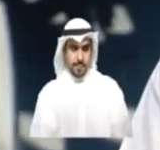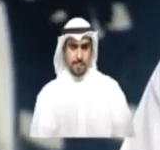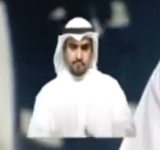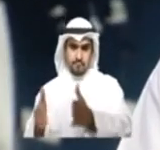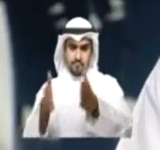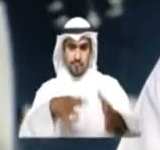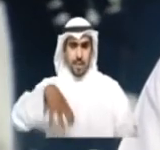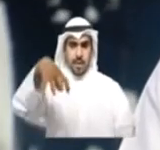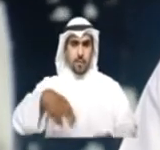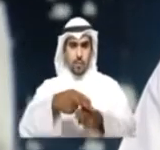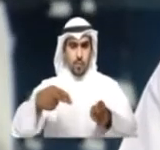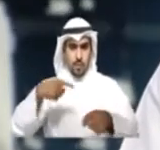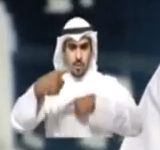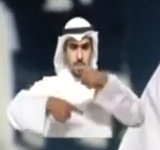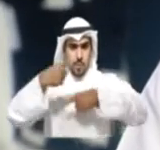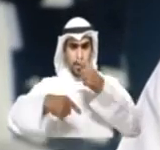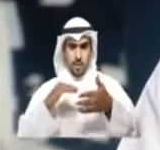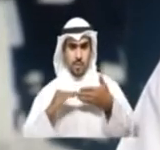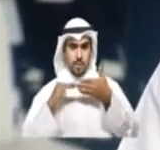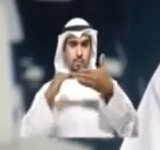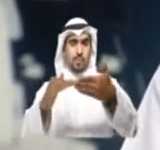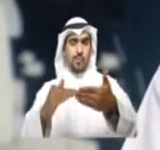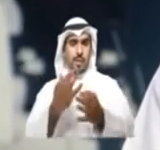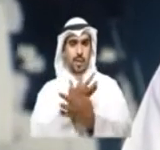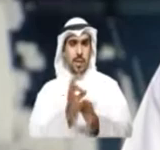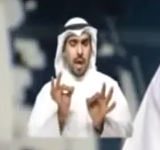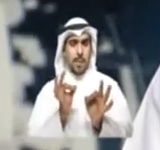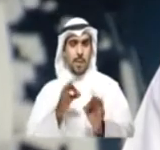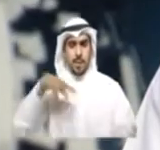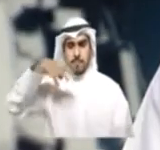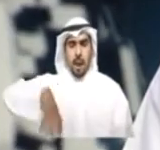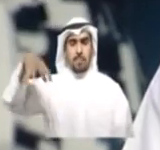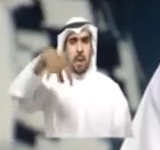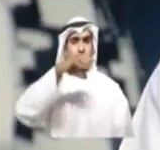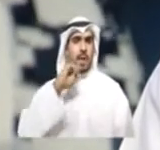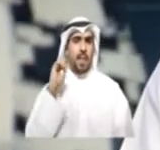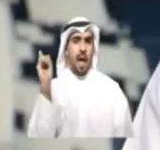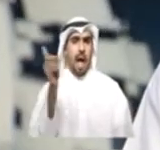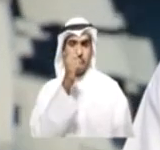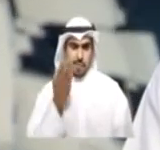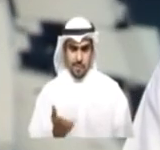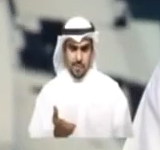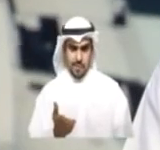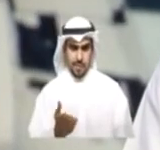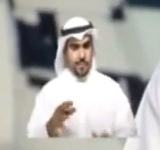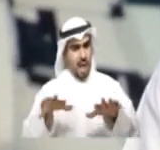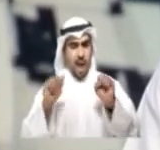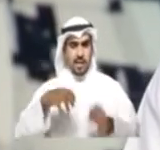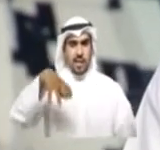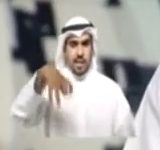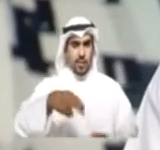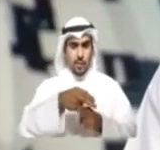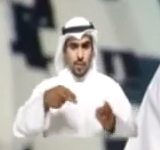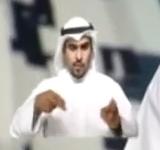تواصل دولة الكويت تقديم مساعداتها في شتى بقاع العالم، حيث قامت حملة الكويت